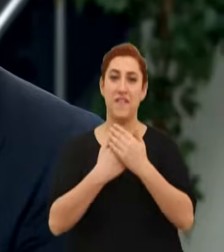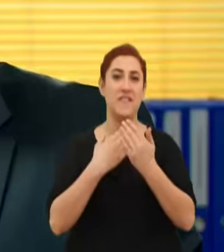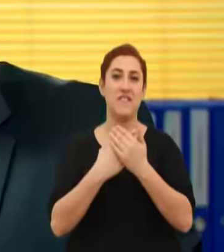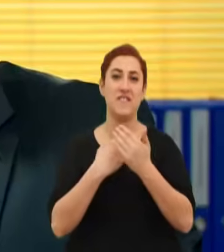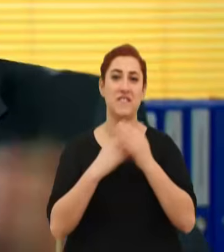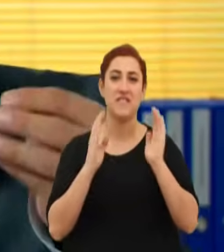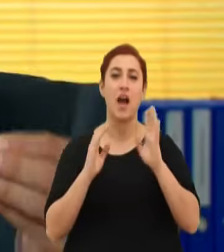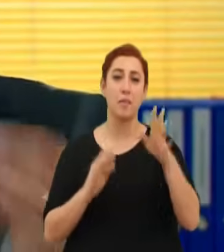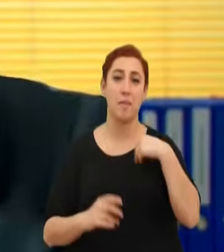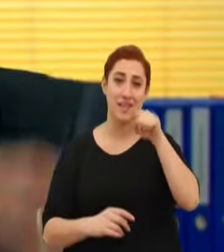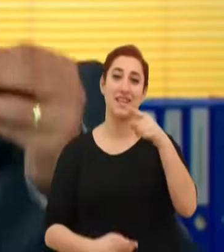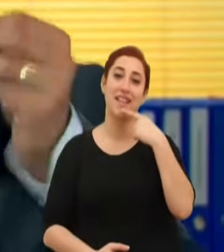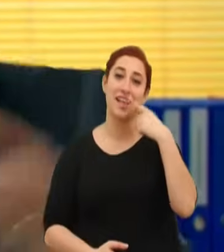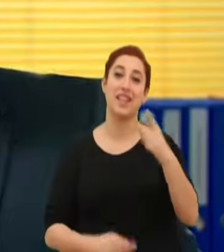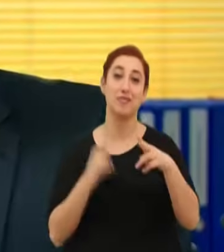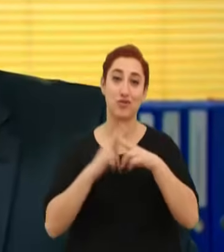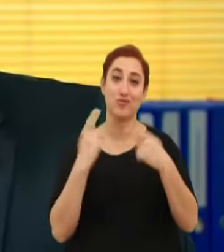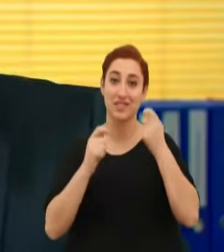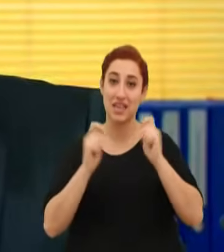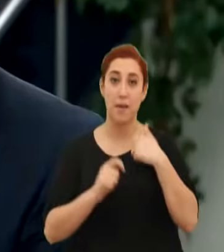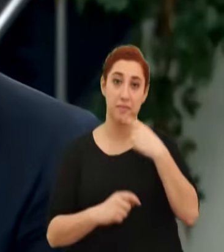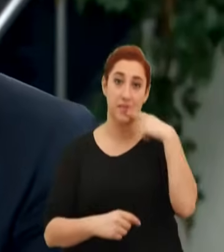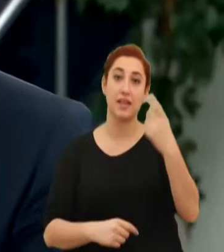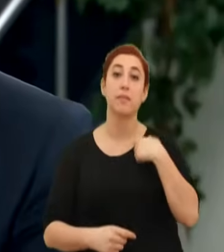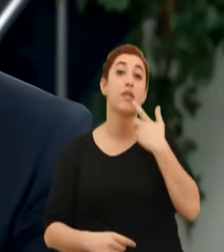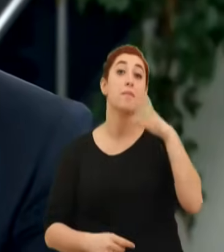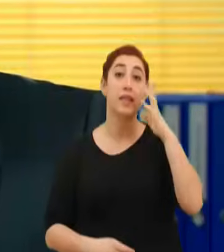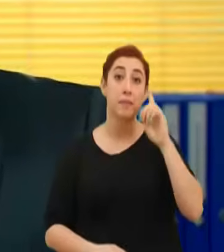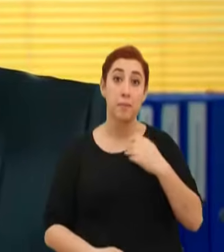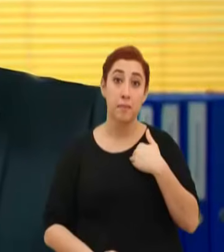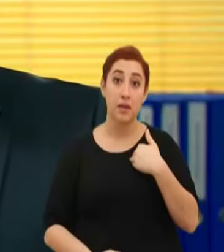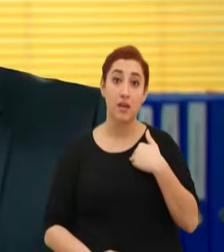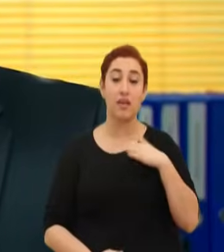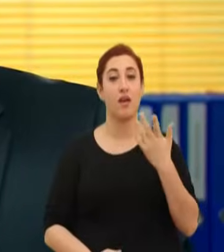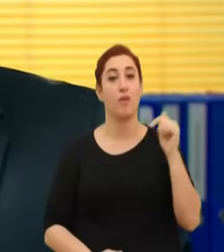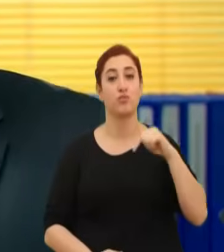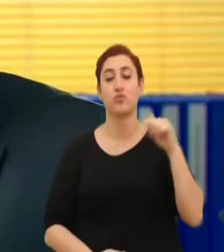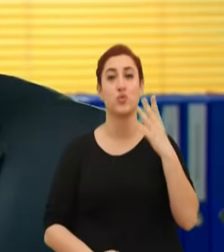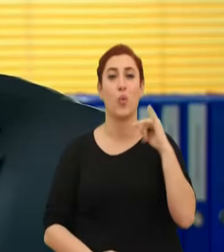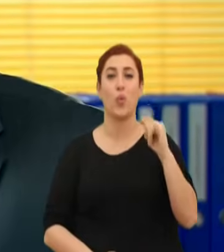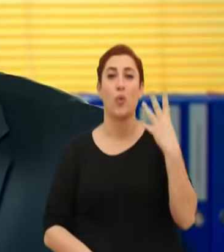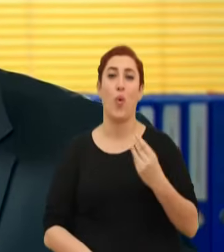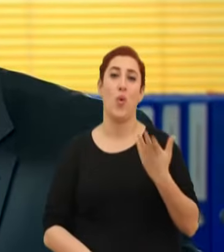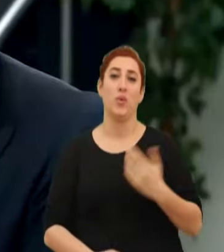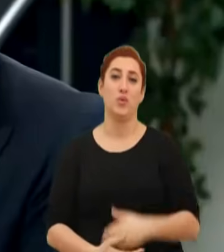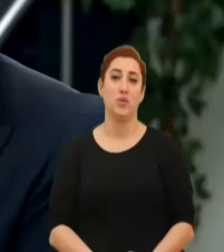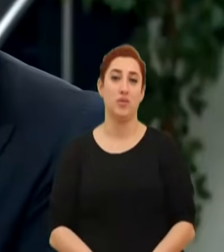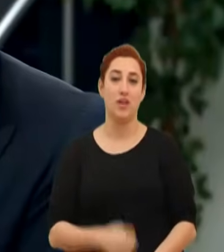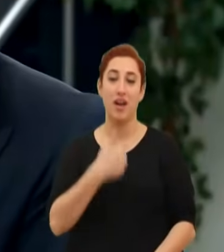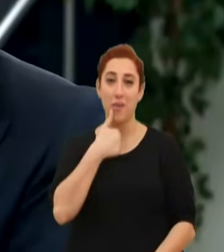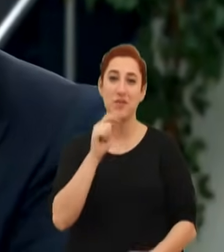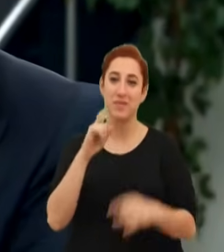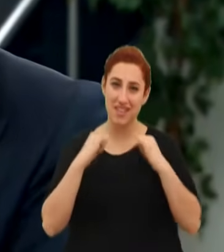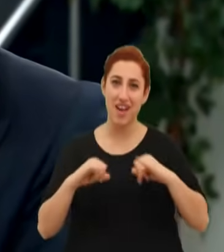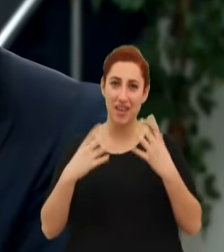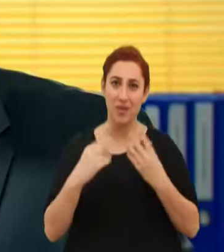Eyvah! Ama ben sana dedim elini çabuk tut dedim ya. Demedim mi oğlum? Ya bu çok kötü oldu ya. Abiciğim